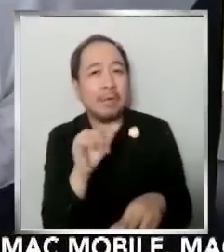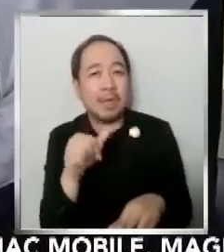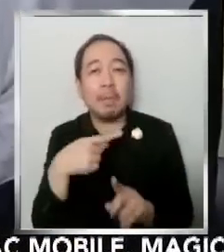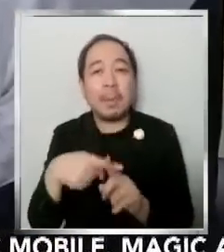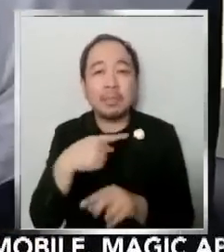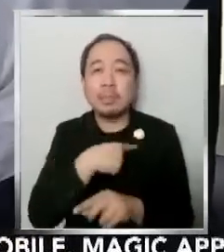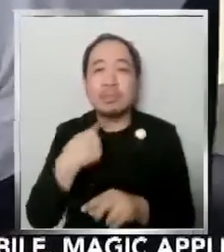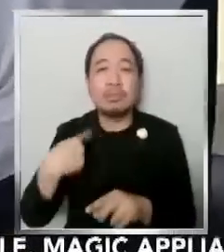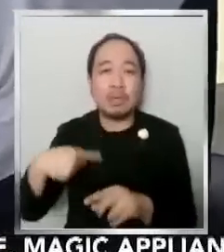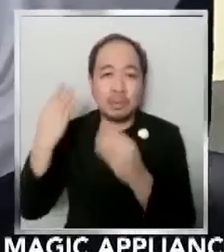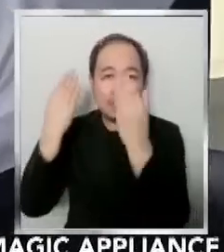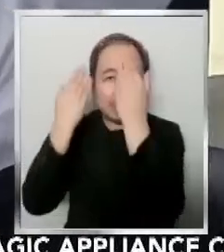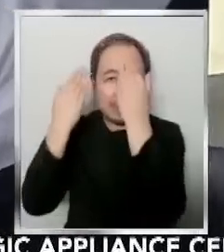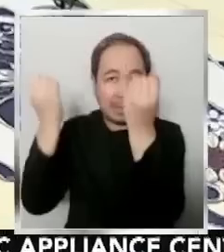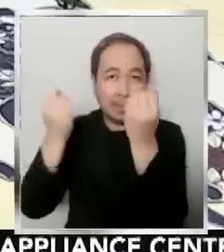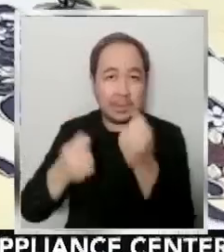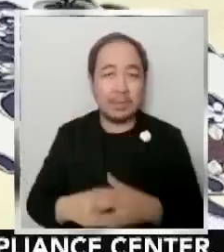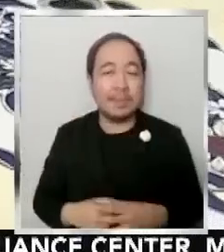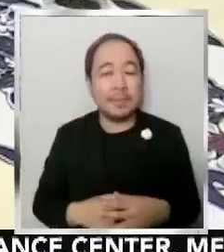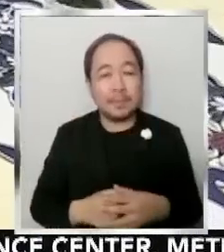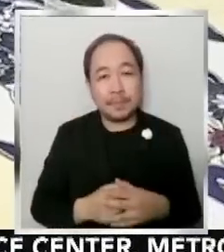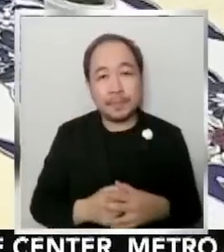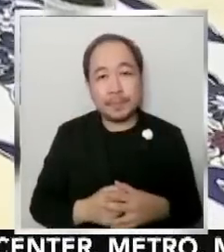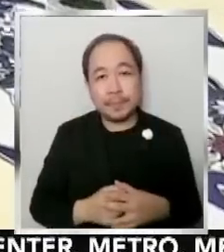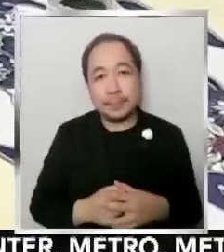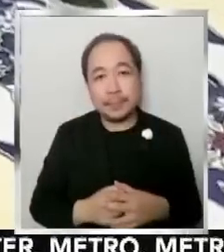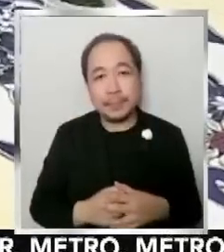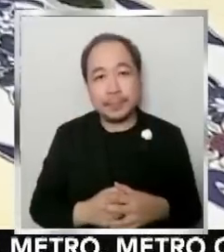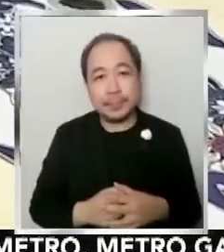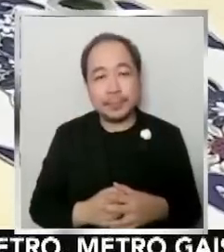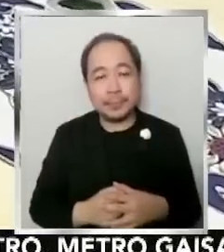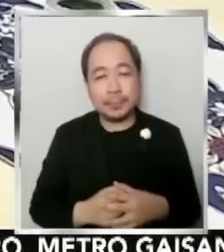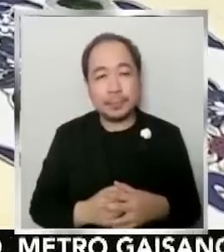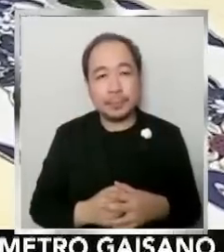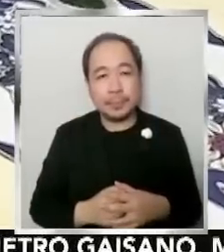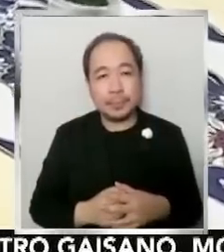Para sa GMA Integrated News, Maki Pulido, nakatutok 24 oras.